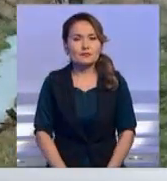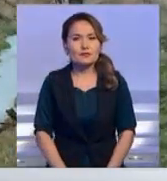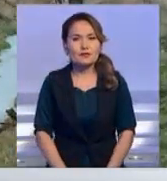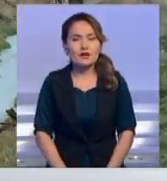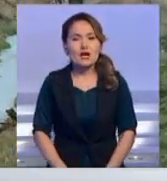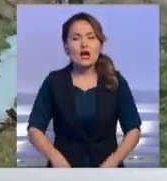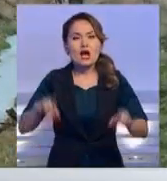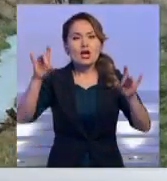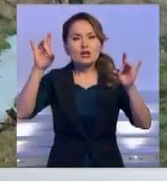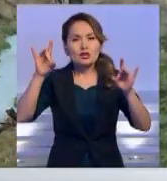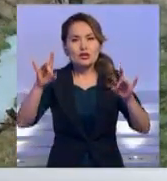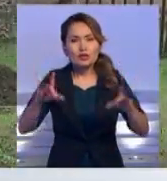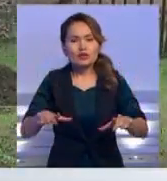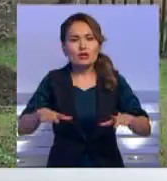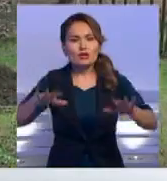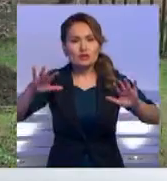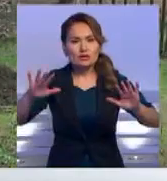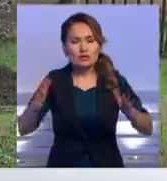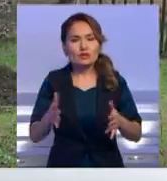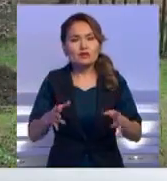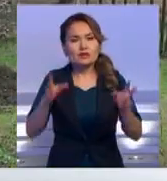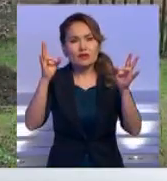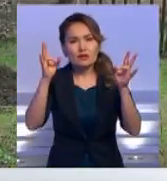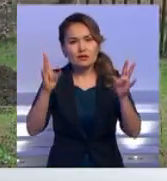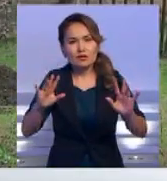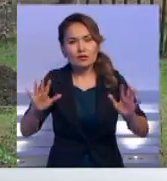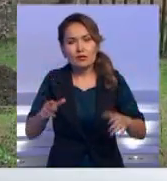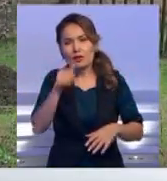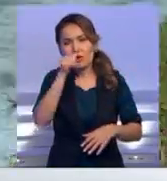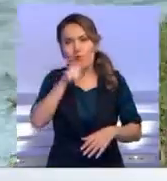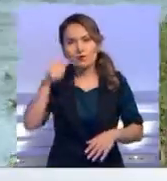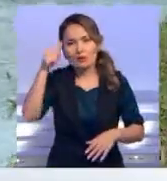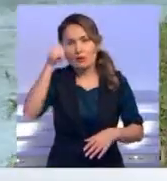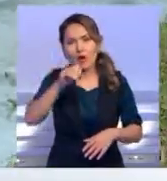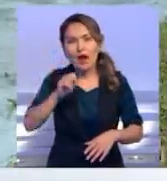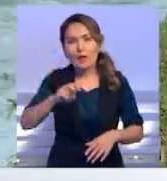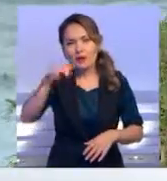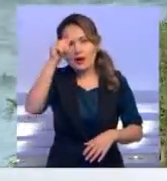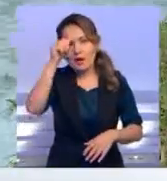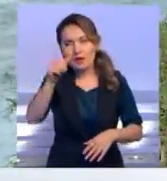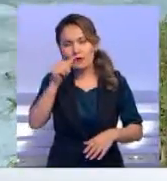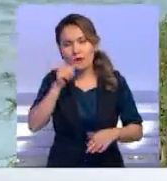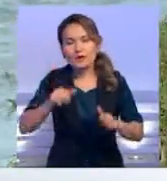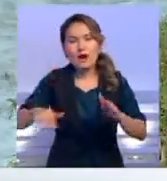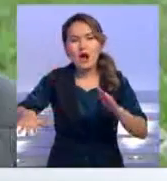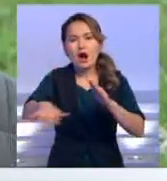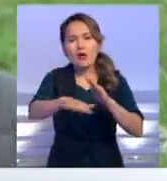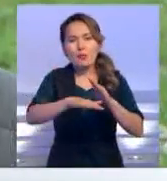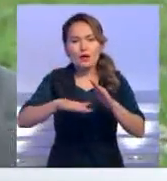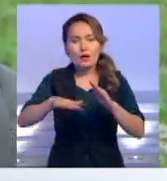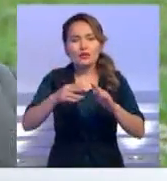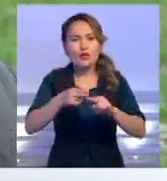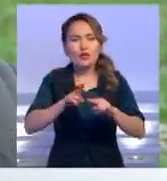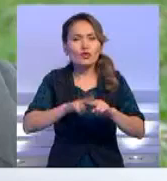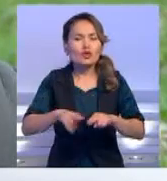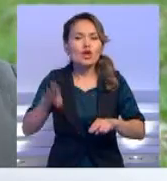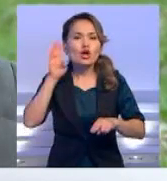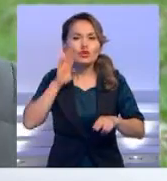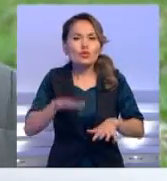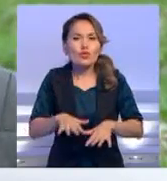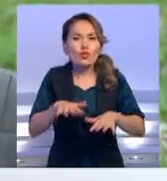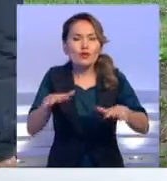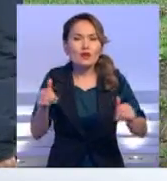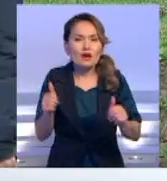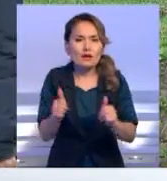Тосынан болған бұл оқиға әлі күнге Демежан Алтайдың көз алдында. Өткен жылдың сәуір айында үйіргесіндегі Көкмойын арығы арнасынан асып жатты. Сол